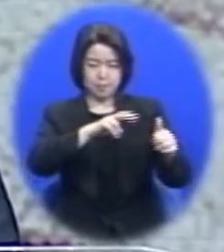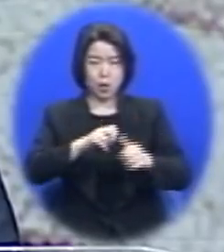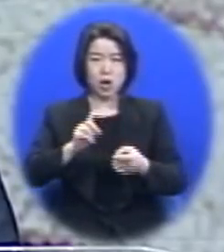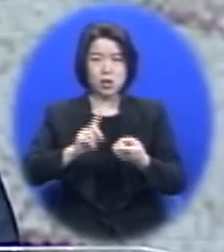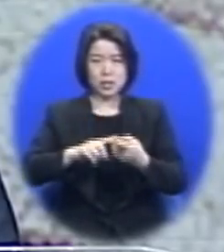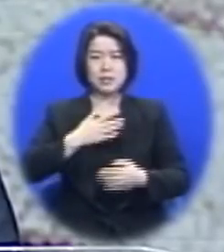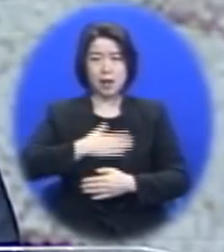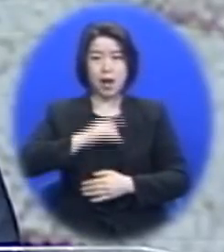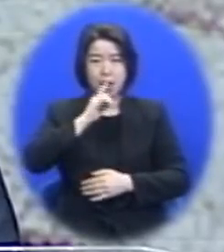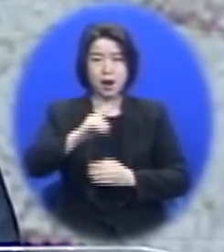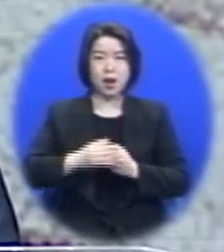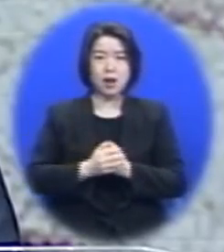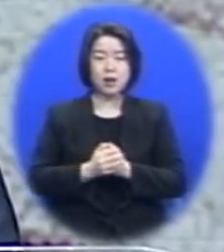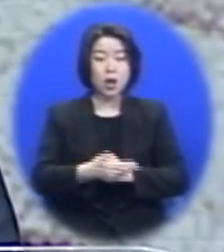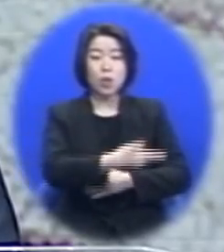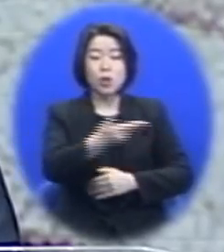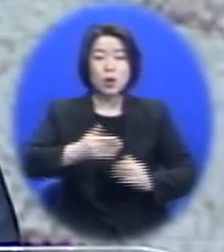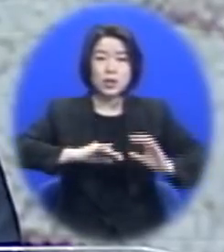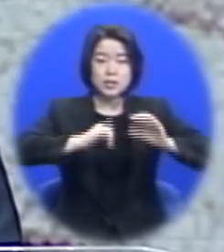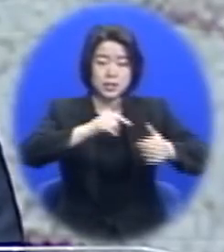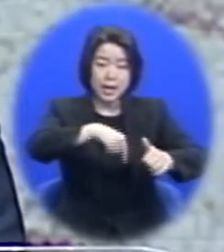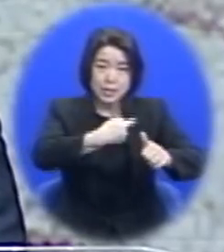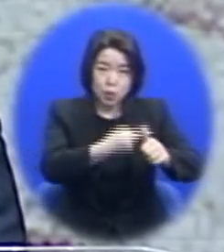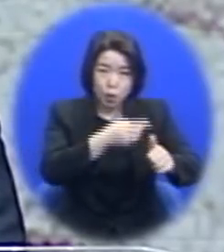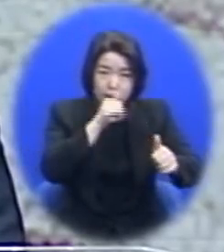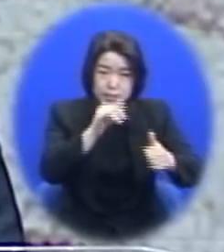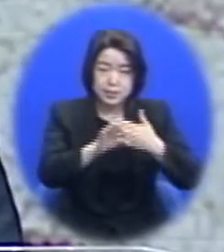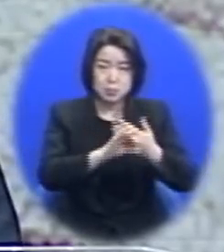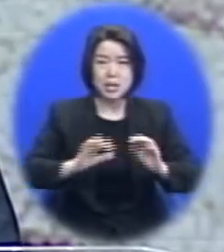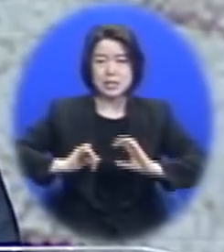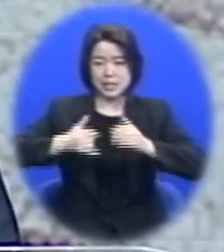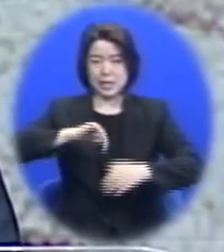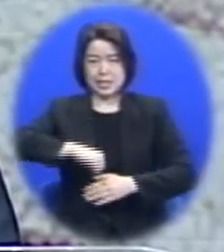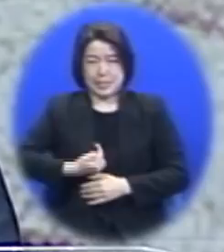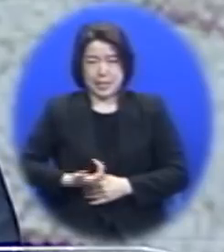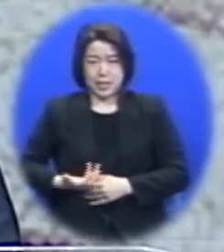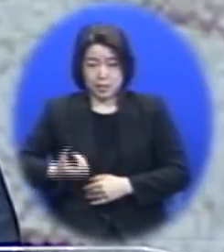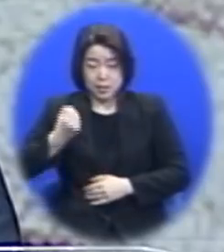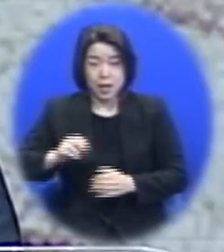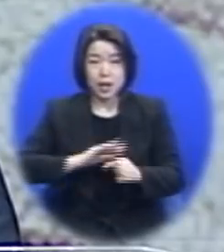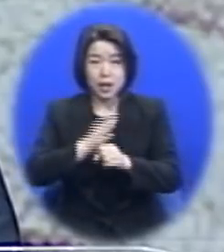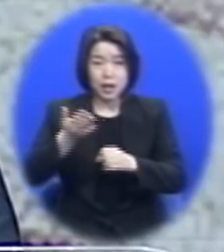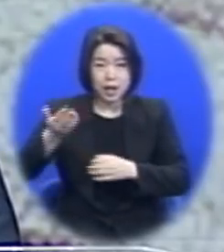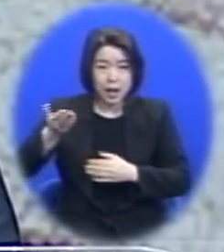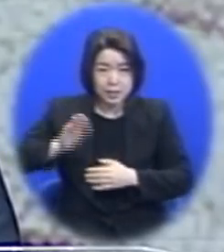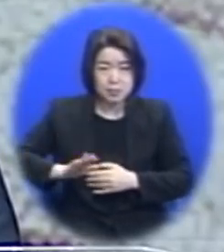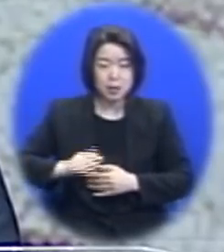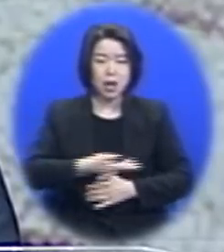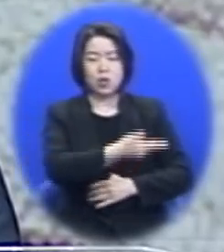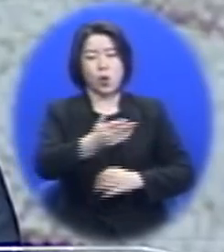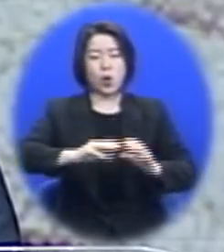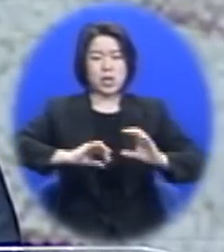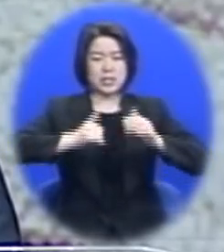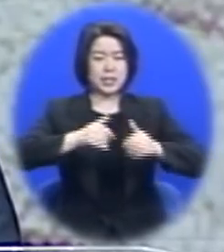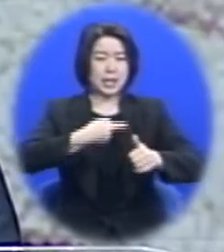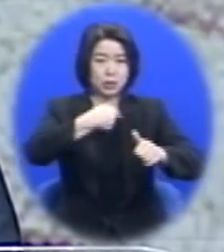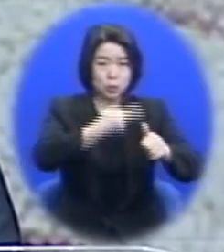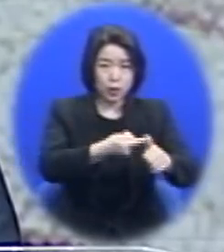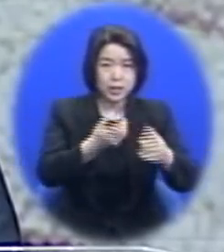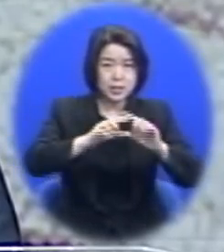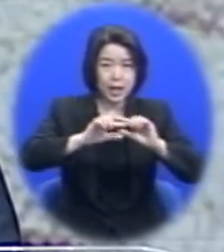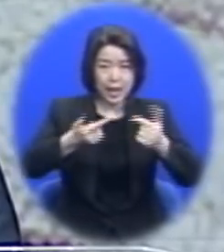너희가 세상에 속하여 쓰면 세상이 자기의 것을 사랑할 것이나 너희는 세상에 속한 자가 아니요 도리어